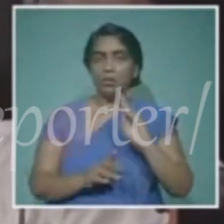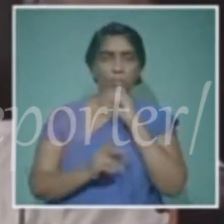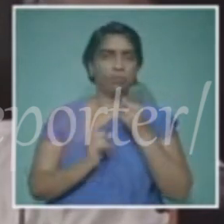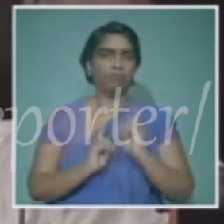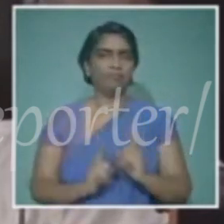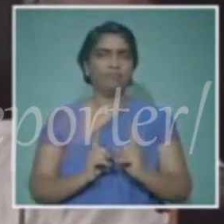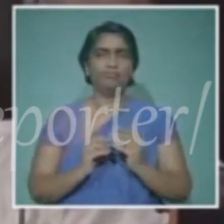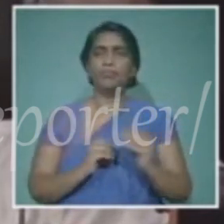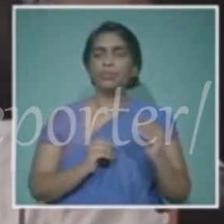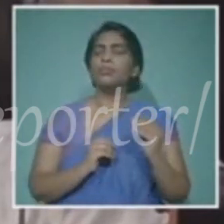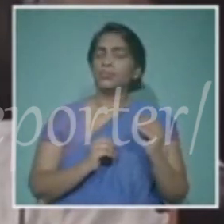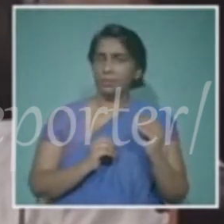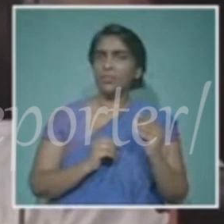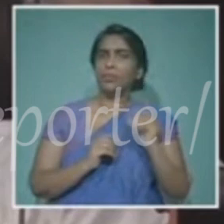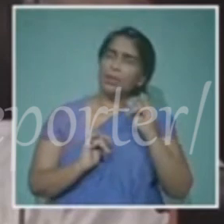ස්ථාවරයක්